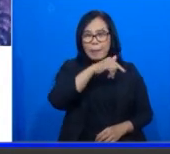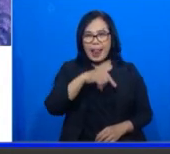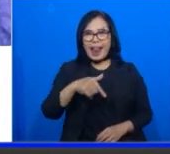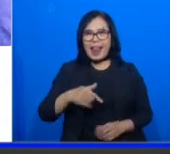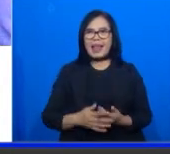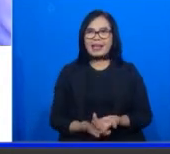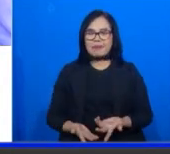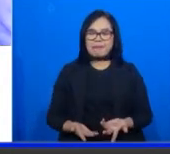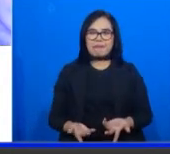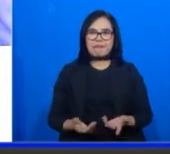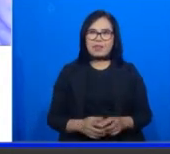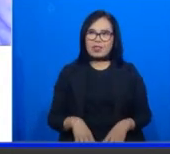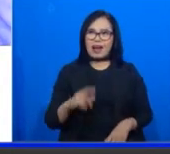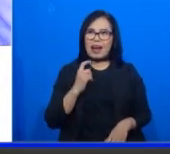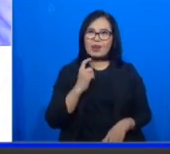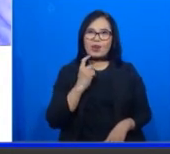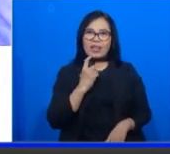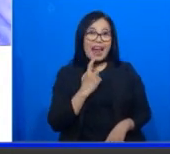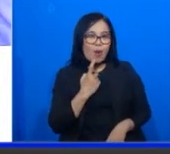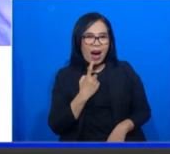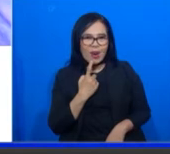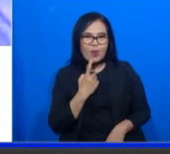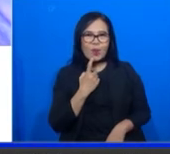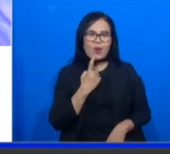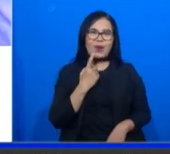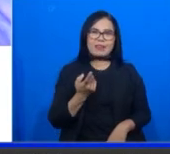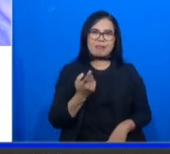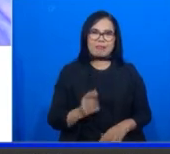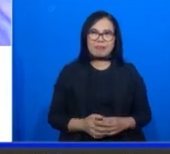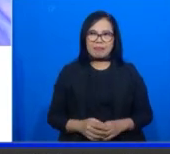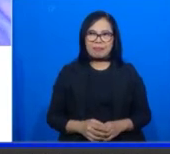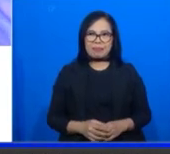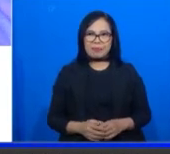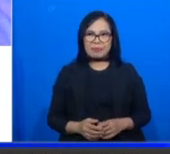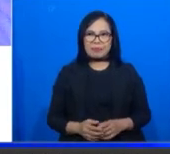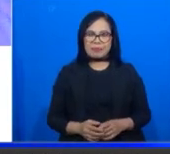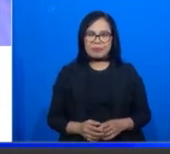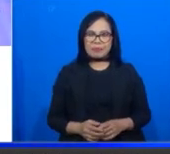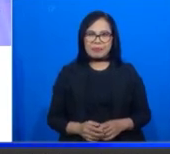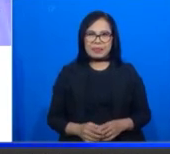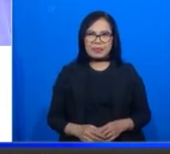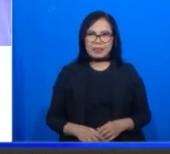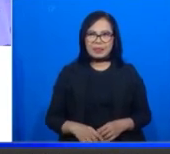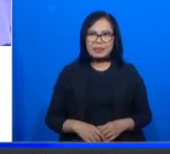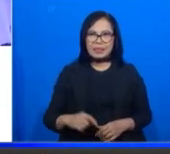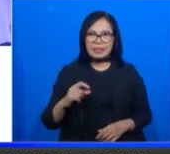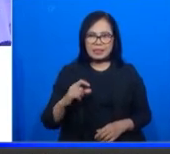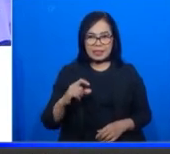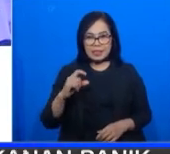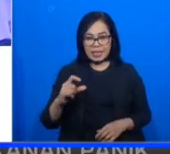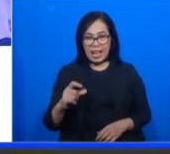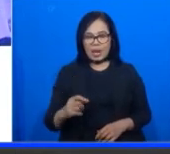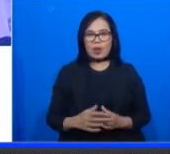bakal Cagub Rano Karno berziarah ke makam Benyamin Sueb dan juga Siti Aminah. Sementara itu, bakal Cagub Jalur Independen Dharma